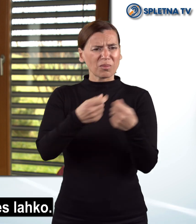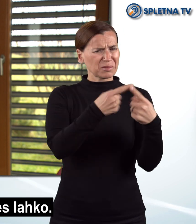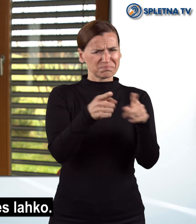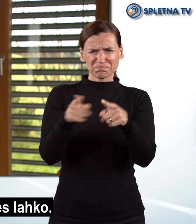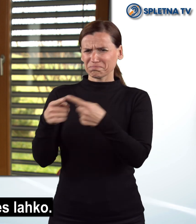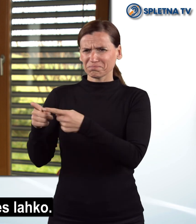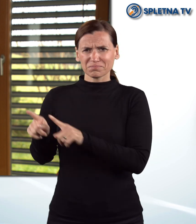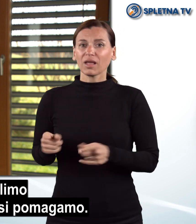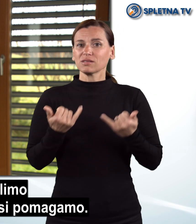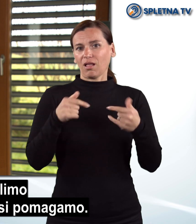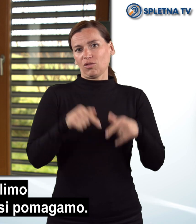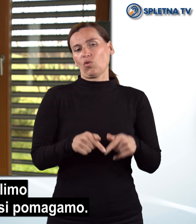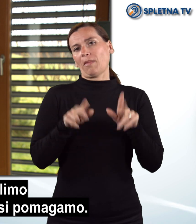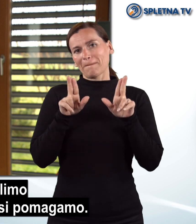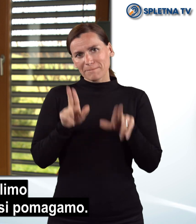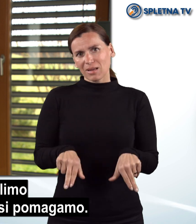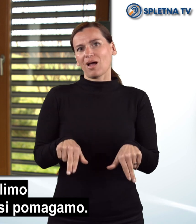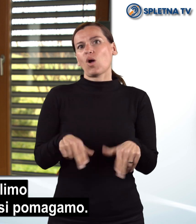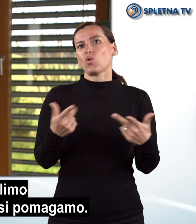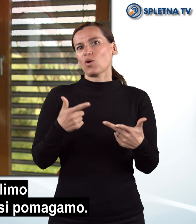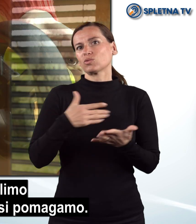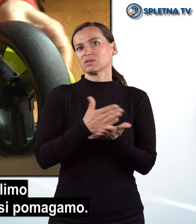pa res lahko zdaj si delimo